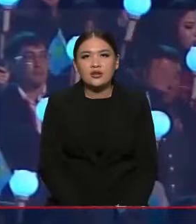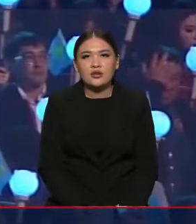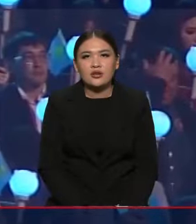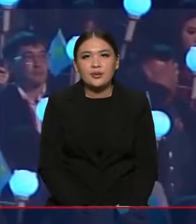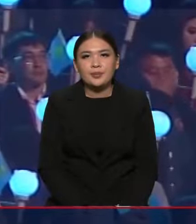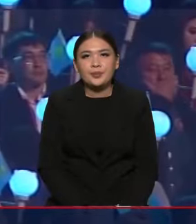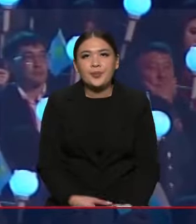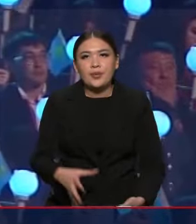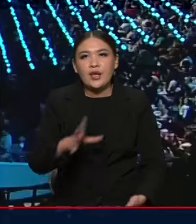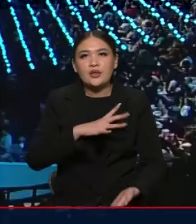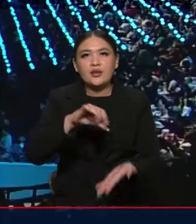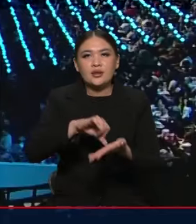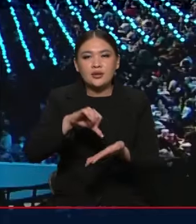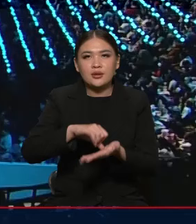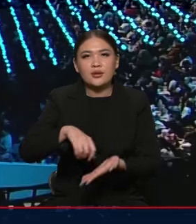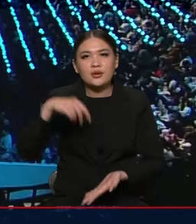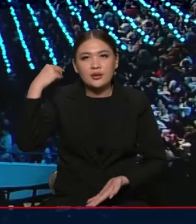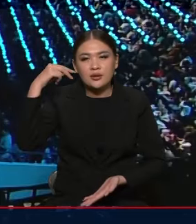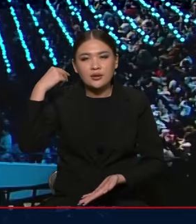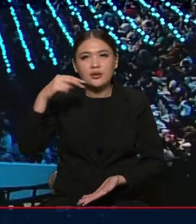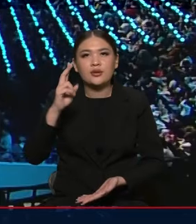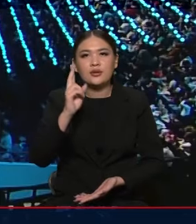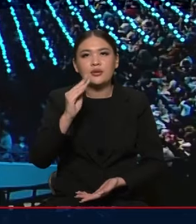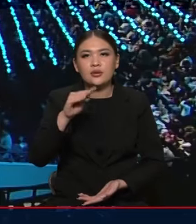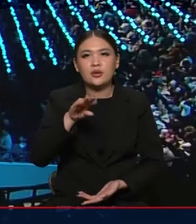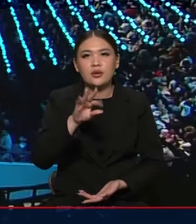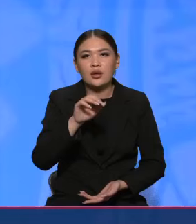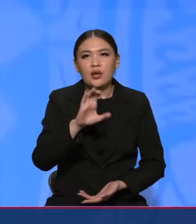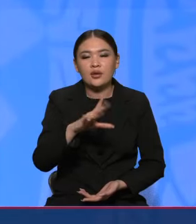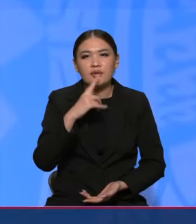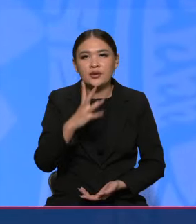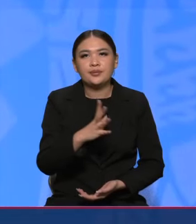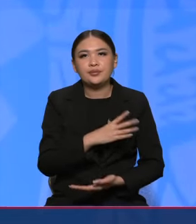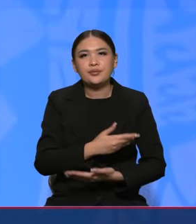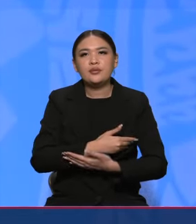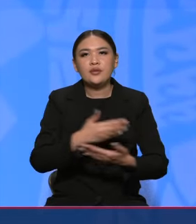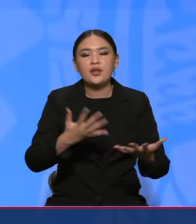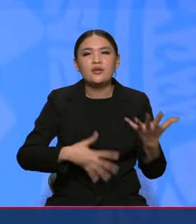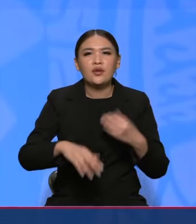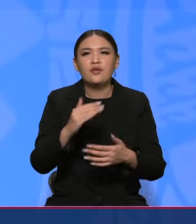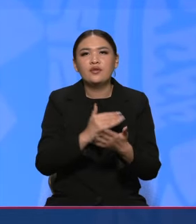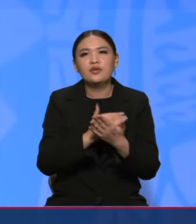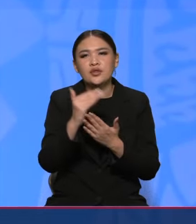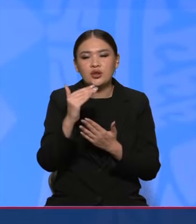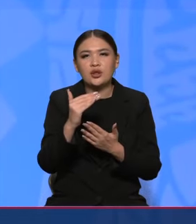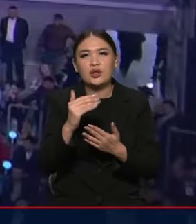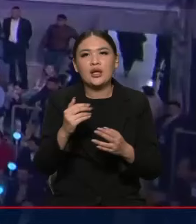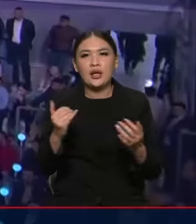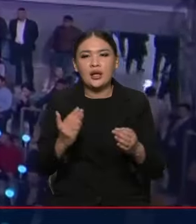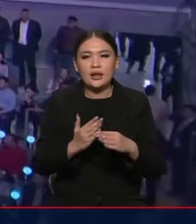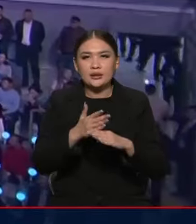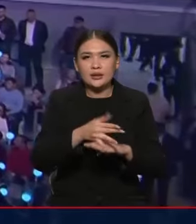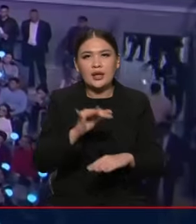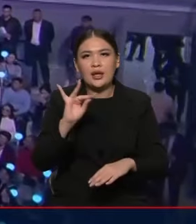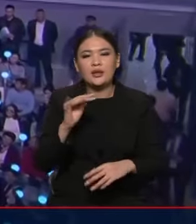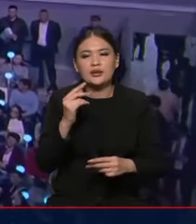На церемонии выступил президент Казахстана Касым-Жомарт Токаев. Глава государства поприветствовал высоких гостей и спортсменов и отметил, что